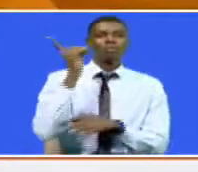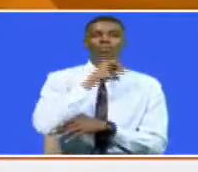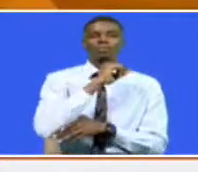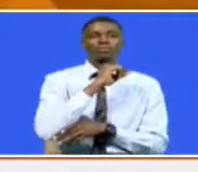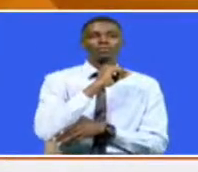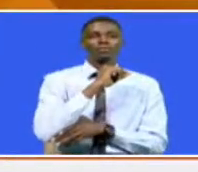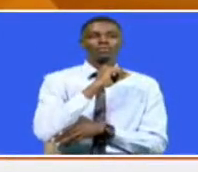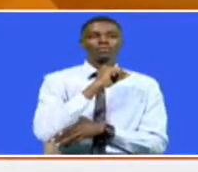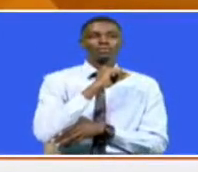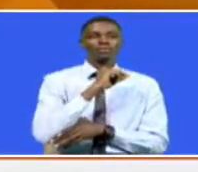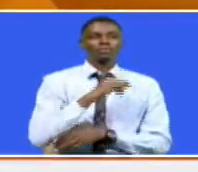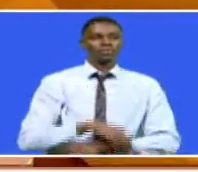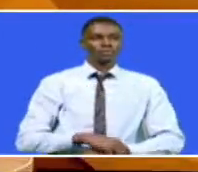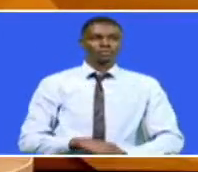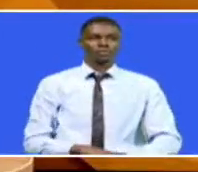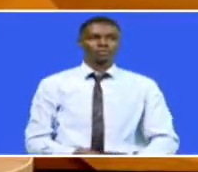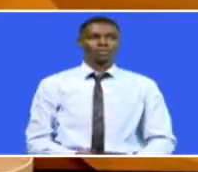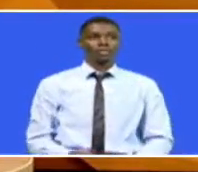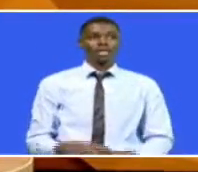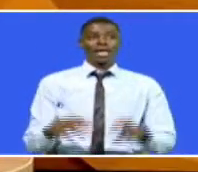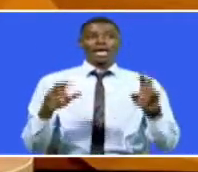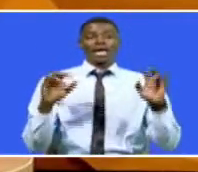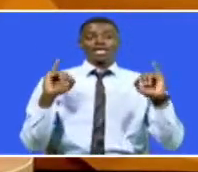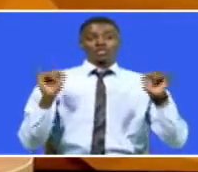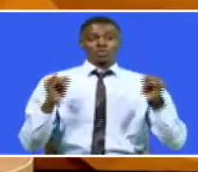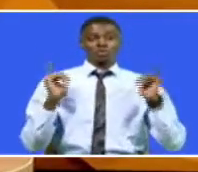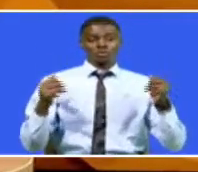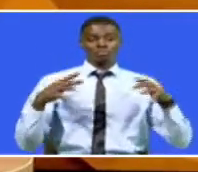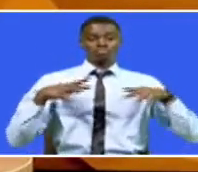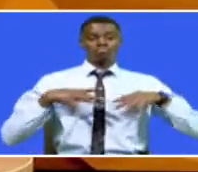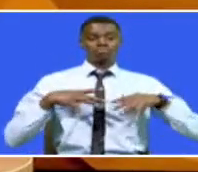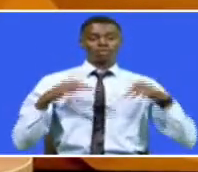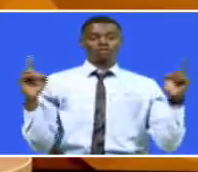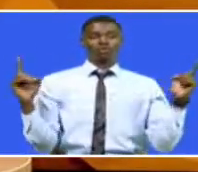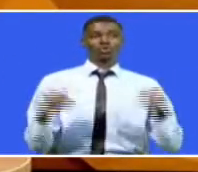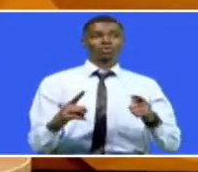Na mtazamaji, kwa taarifa hiyo tuelekee mapumzikoni, lakini tungali na mengi.